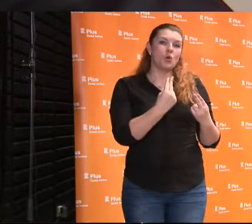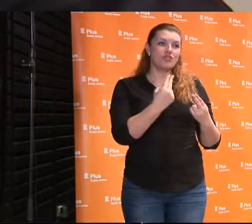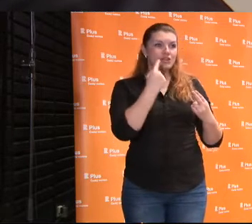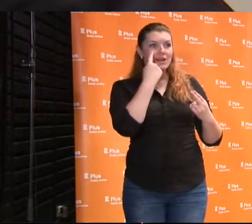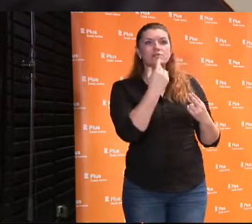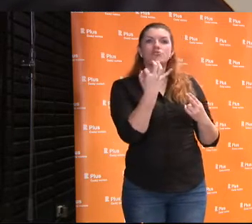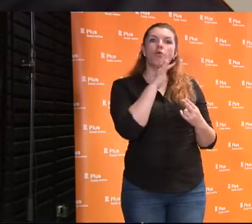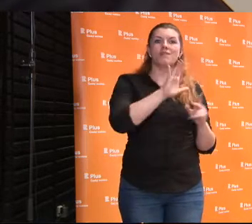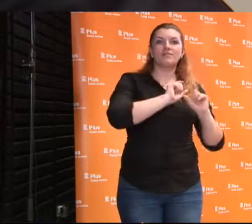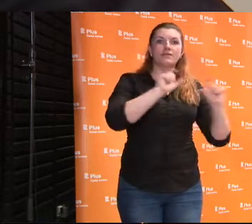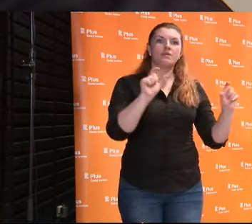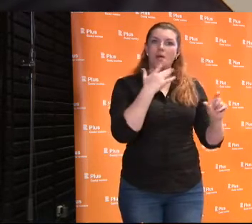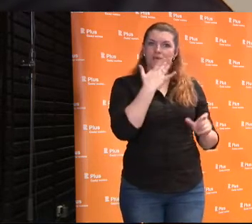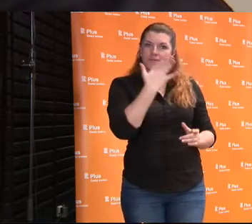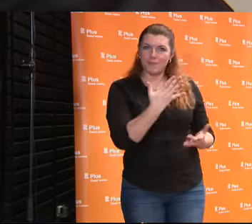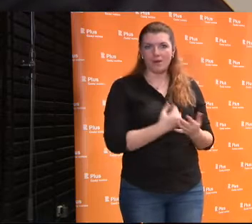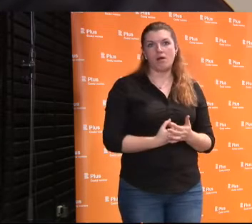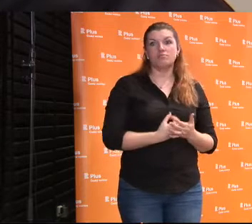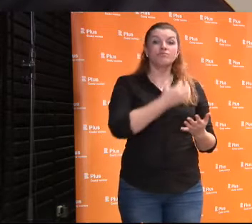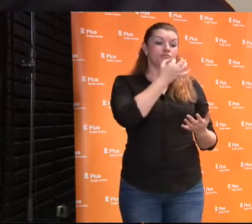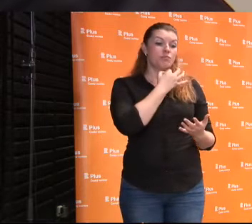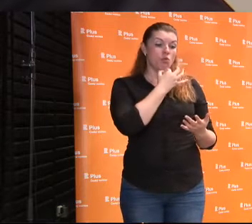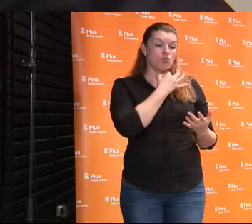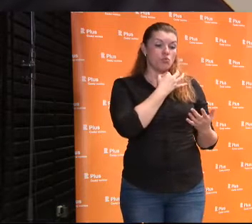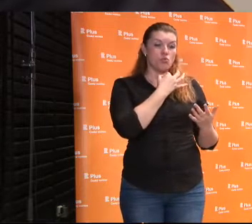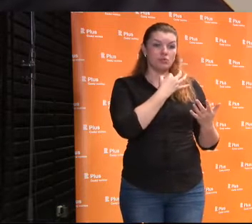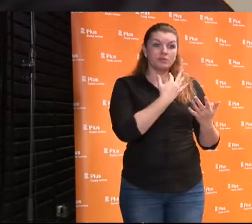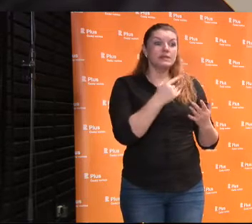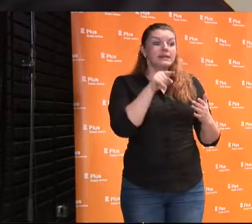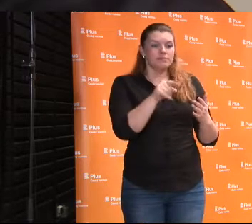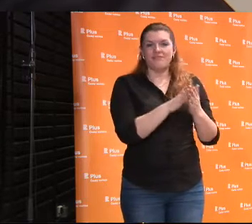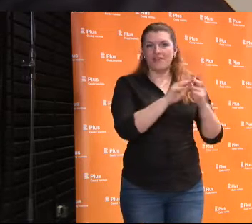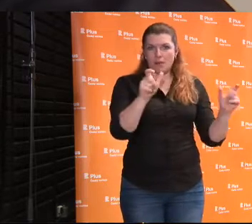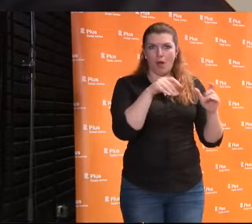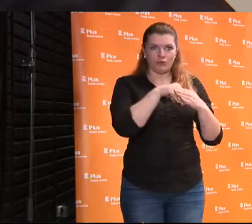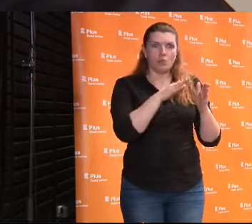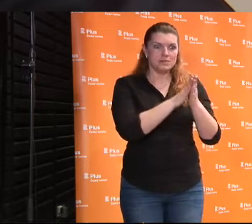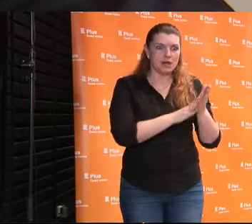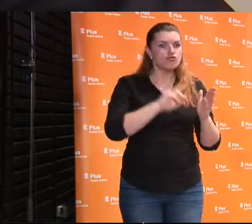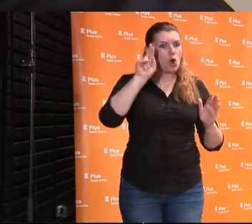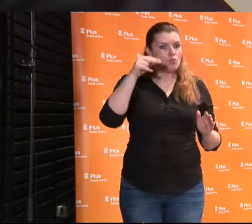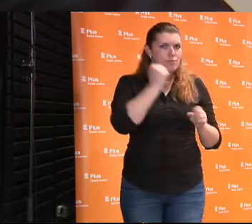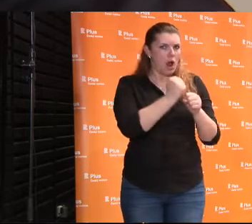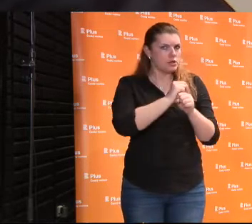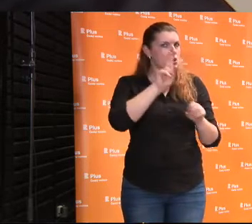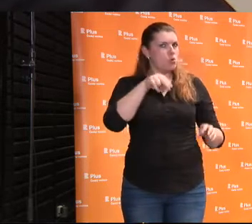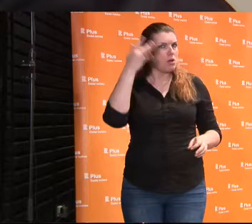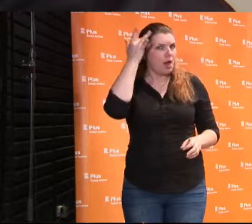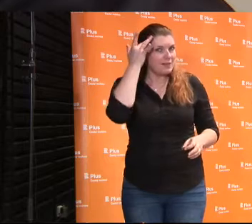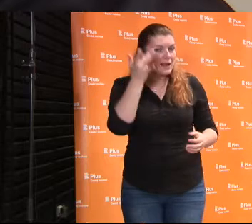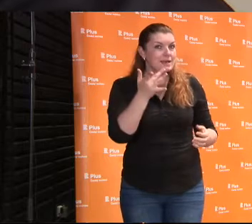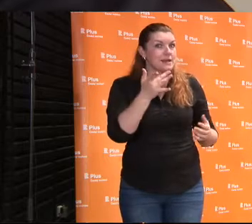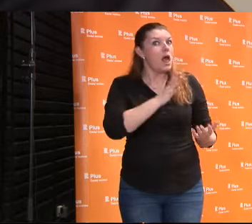je daleko. Vlastně, když zavedete nějaké rysy umělé inteligence, inteligence, neznamená to, že tomu